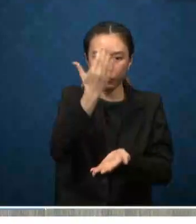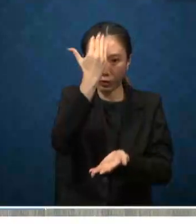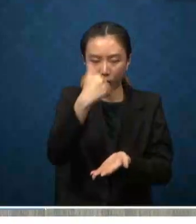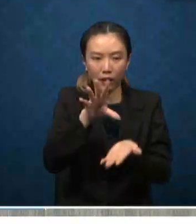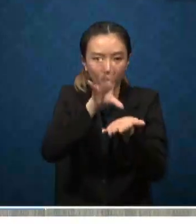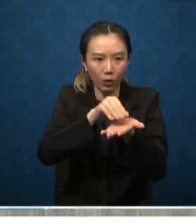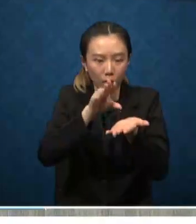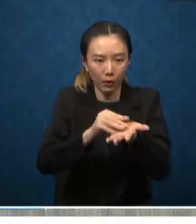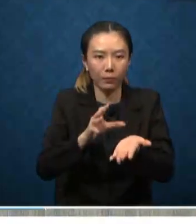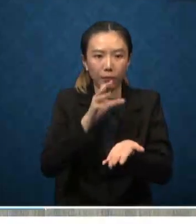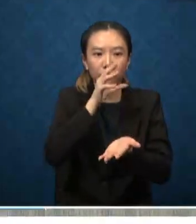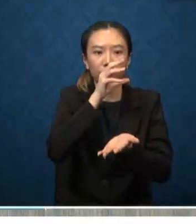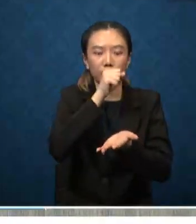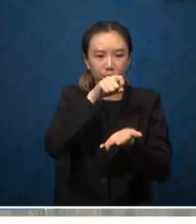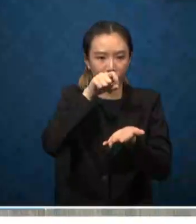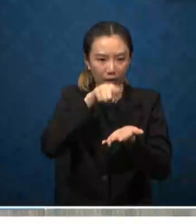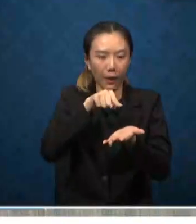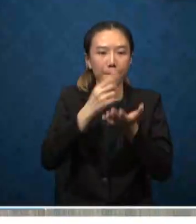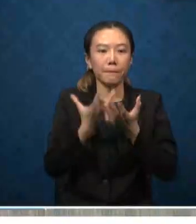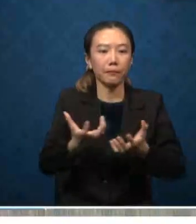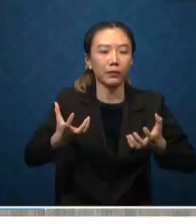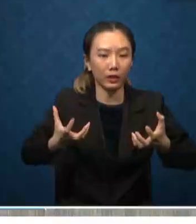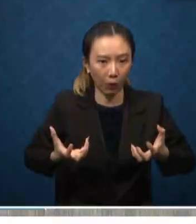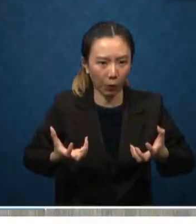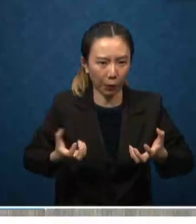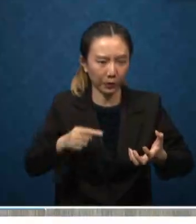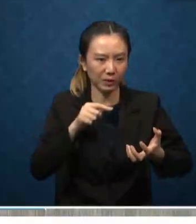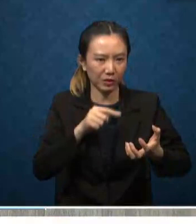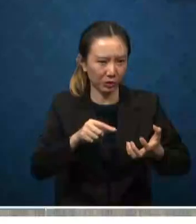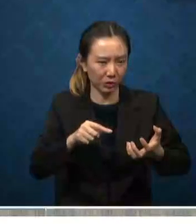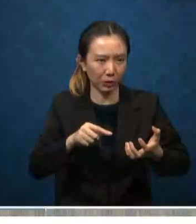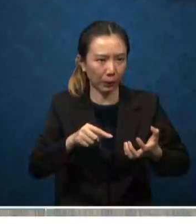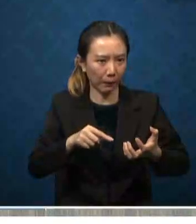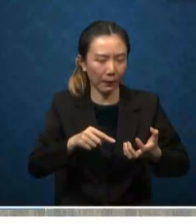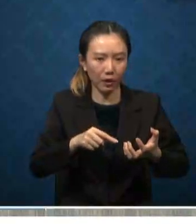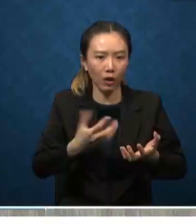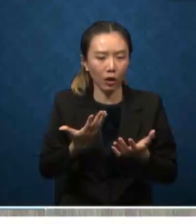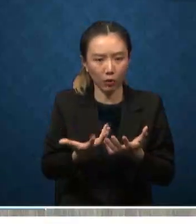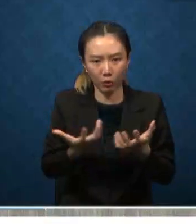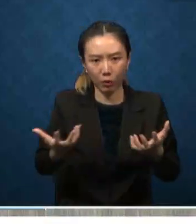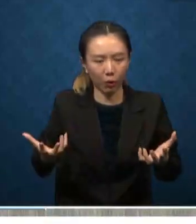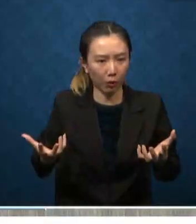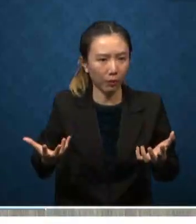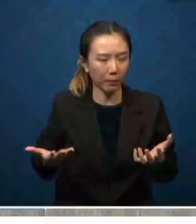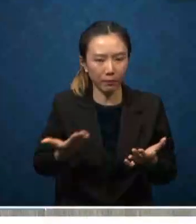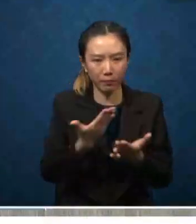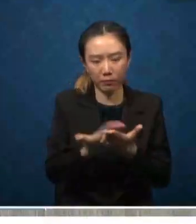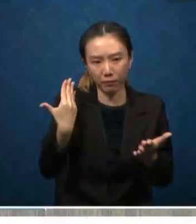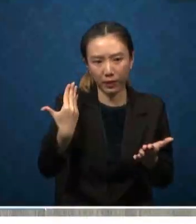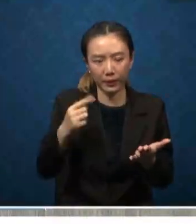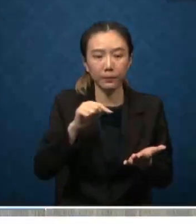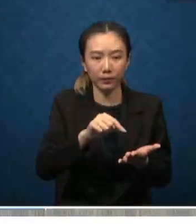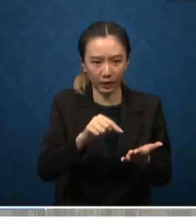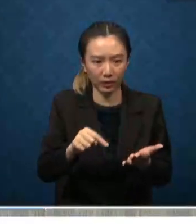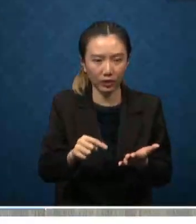ลซึ่งถือว่าเป็นทรัพย์สินที่มีราคาได้รับการคุ้มครองอย่างสูงสุดม